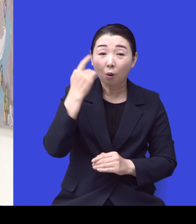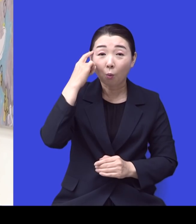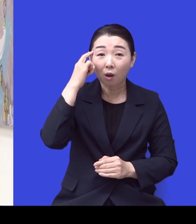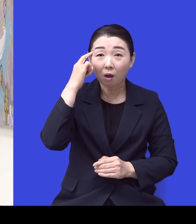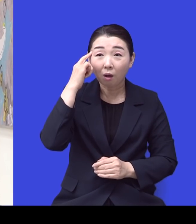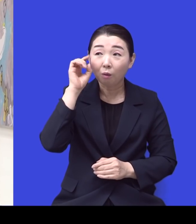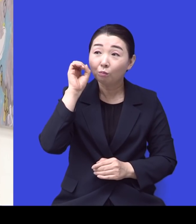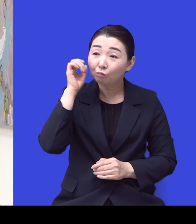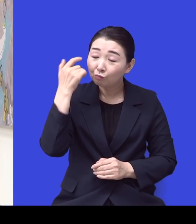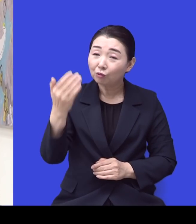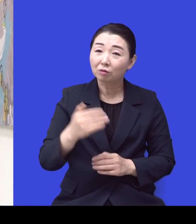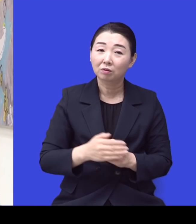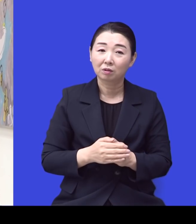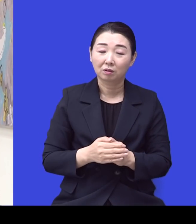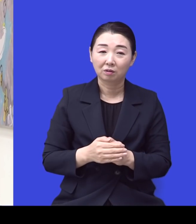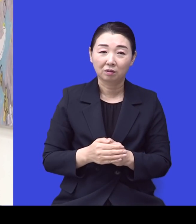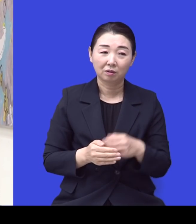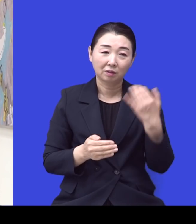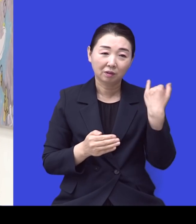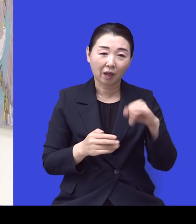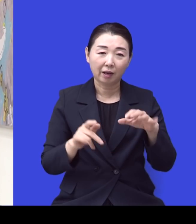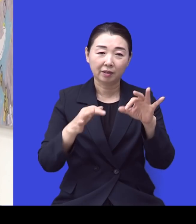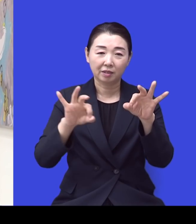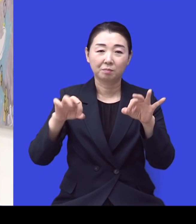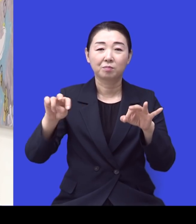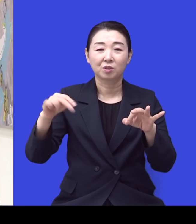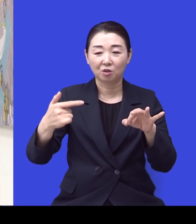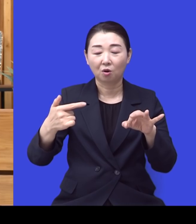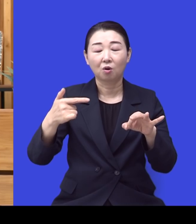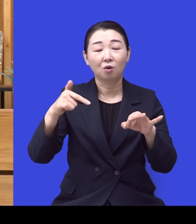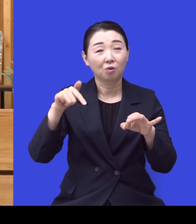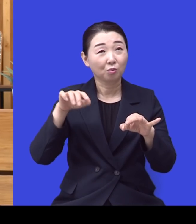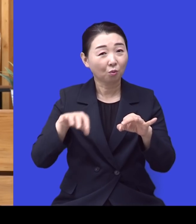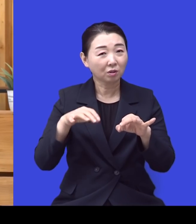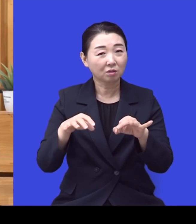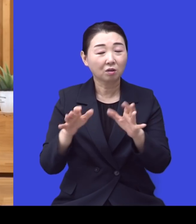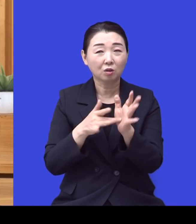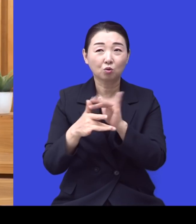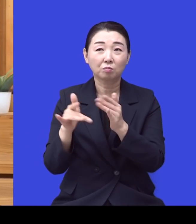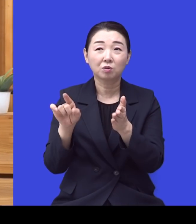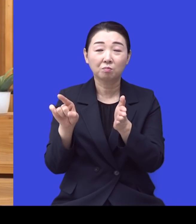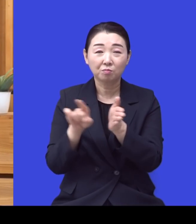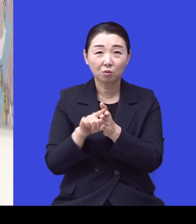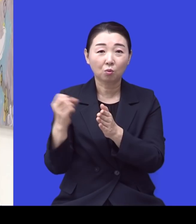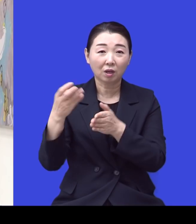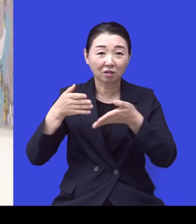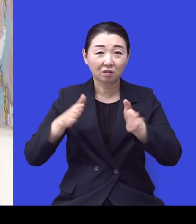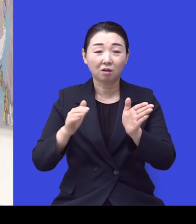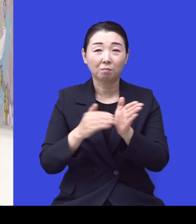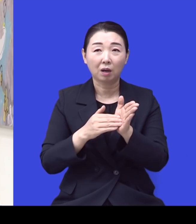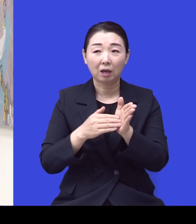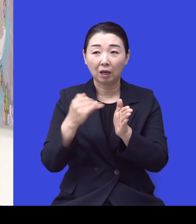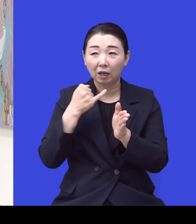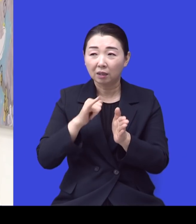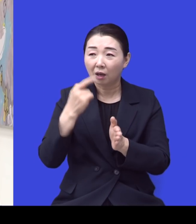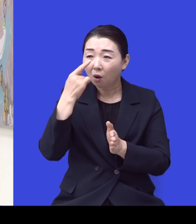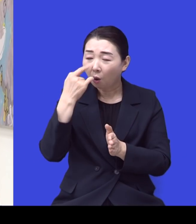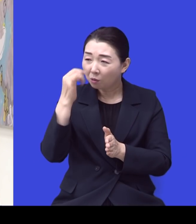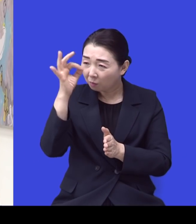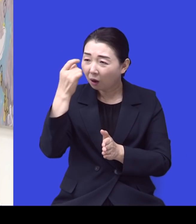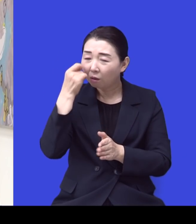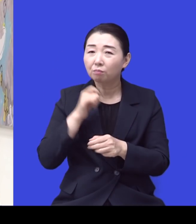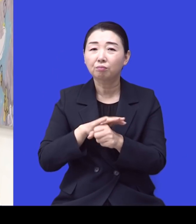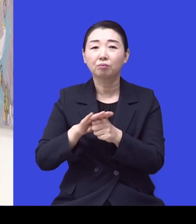그랬더니 그 딸이 김천에서 예수님을 믿고 거듭난 거예요. 딸이 어머니를 보니까 너무 불쌍해서 근데 어머니가 왜 우리